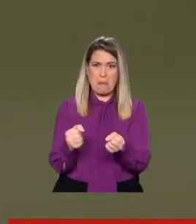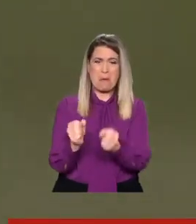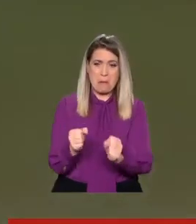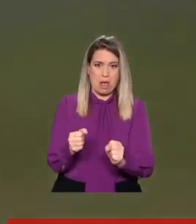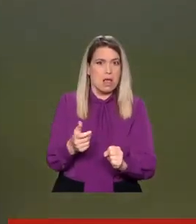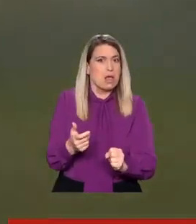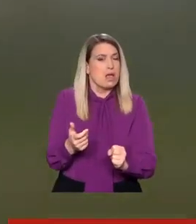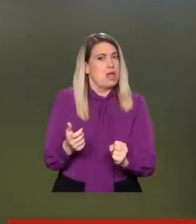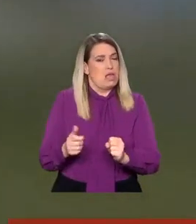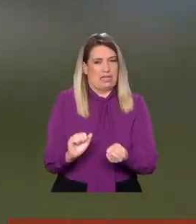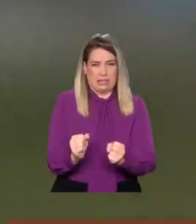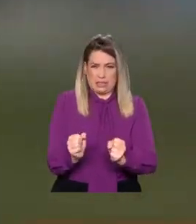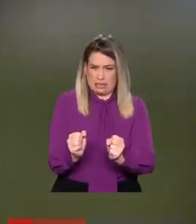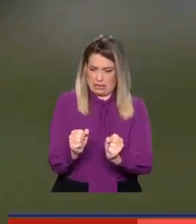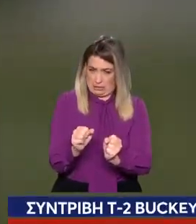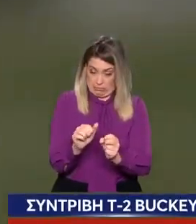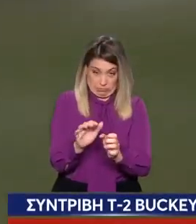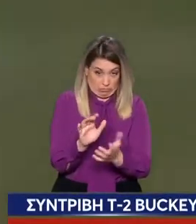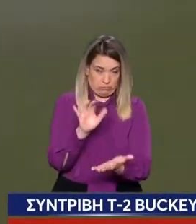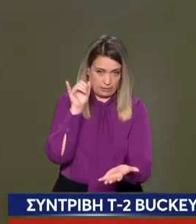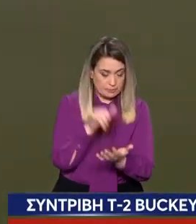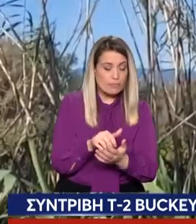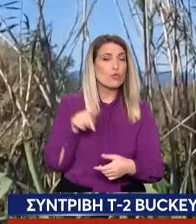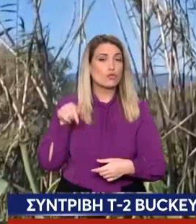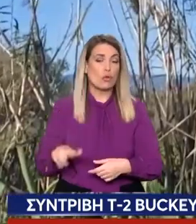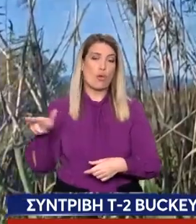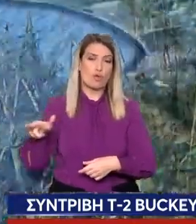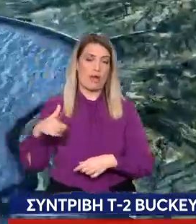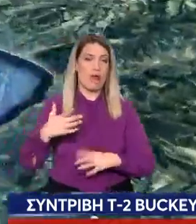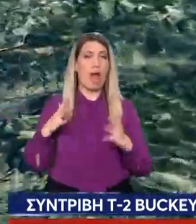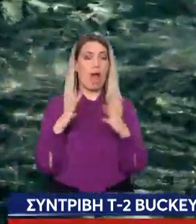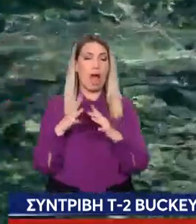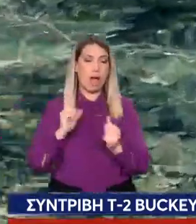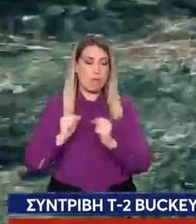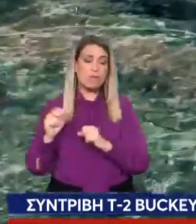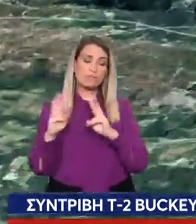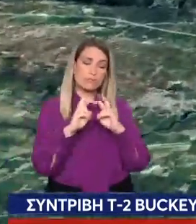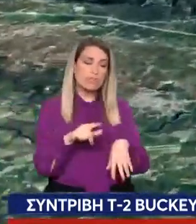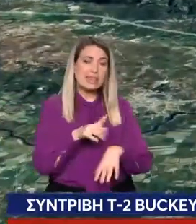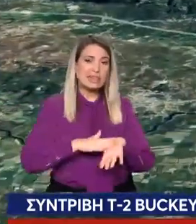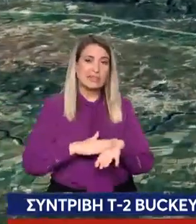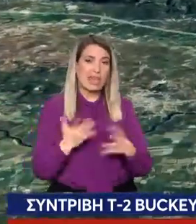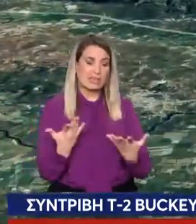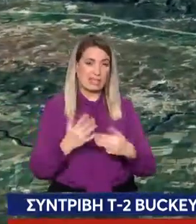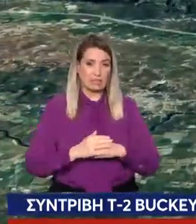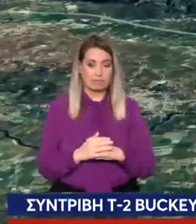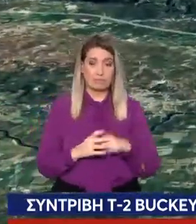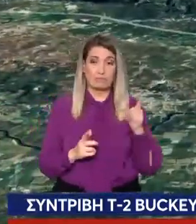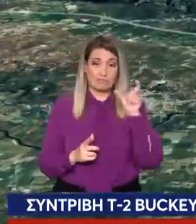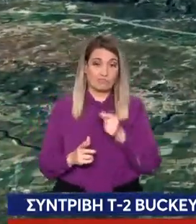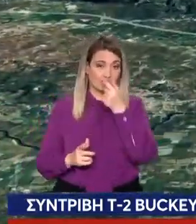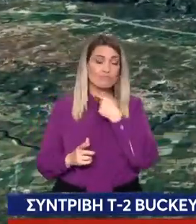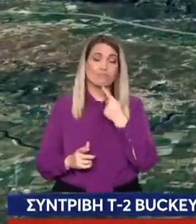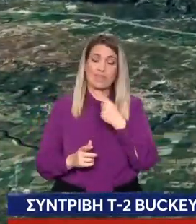εκεί. Σε πολύ σύντομο χρονικό διάστημα θα μάθουμε τα αίτια που οδήγησαν στη συντριβή αυτή. Πρέπει να πούμε ότι τα τελευταία χρόνια έχουμε